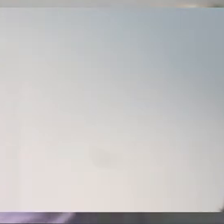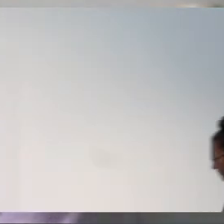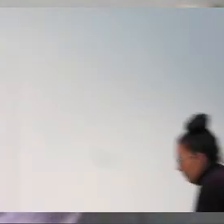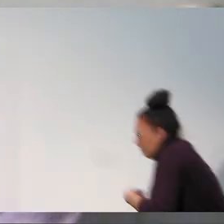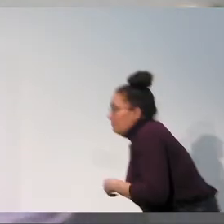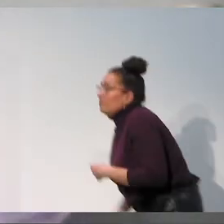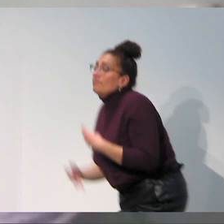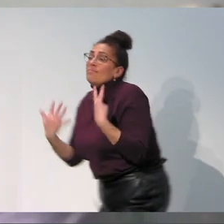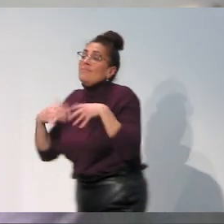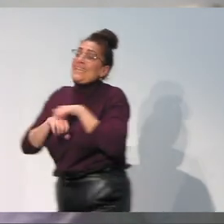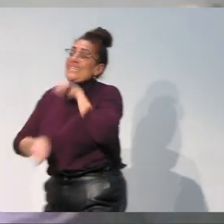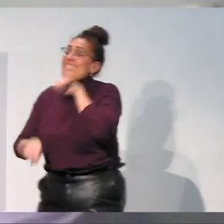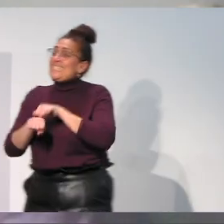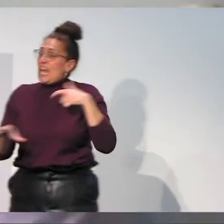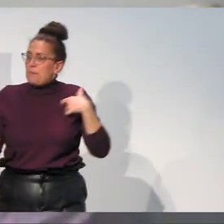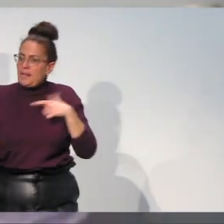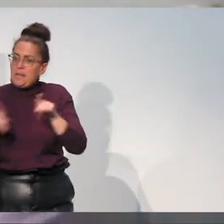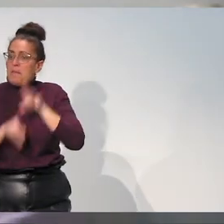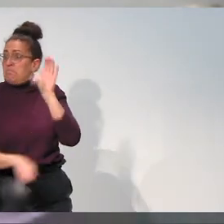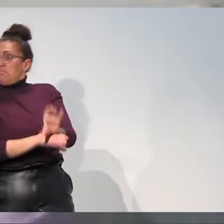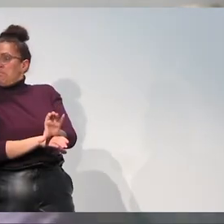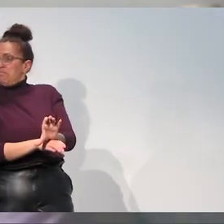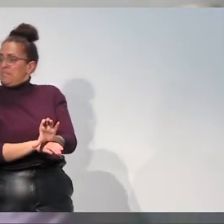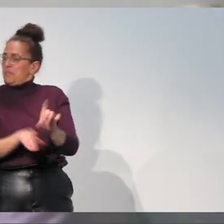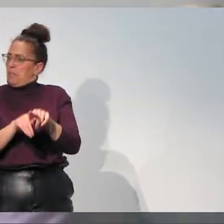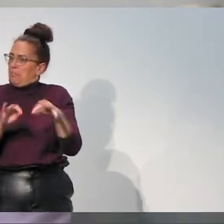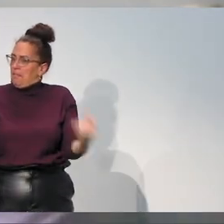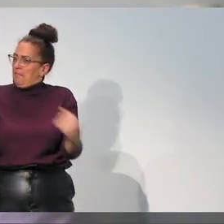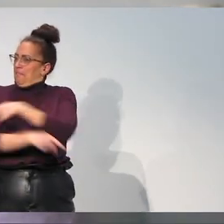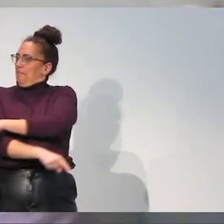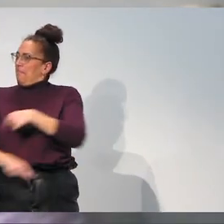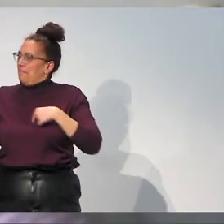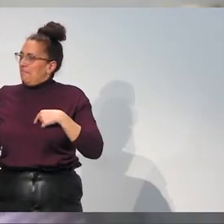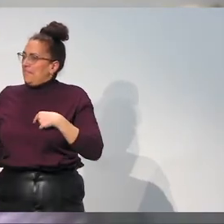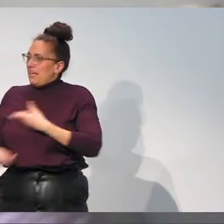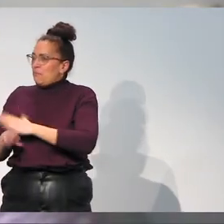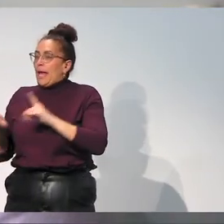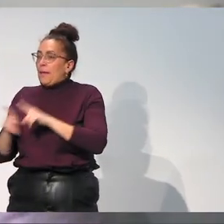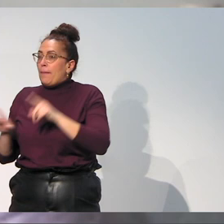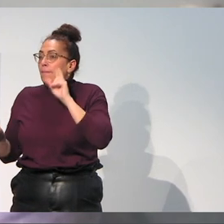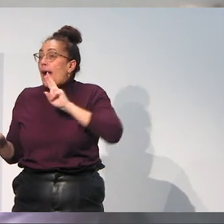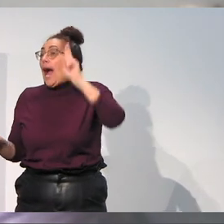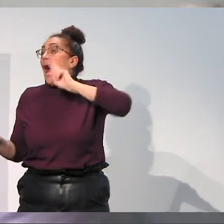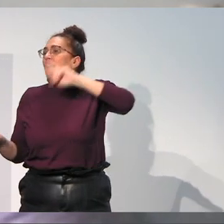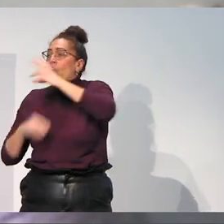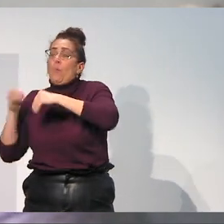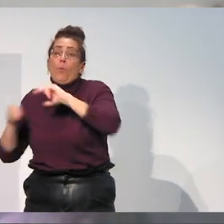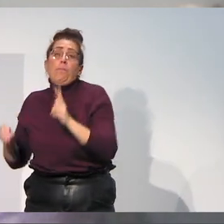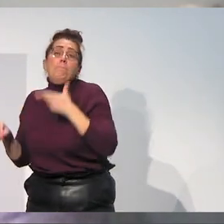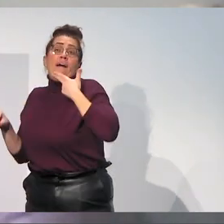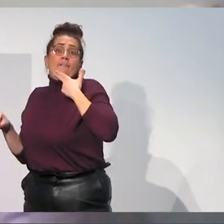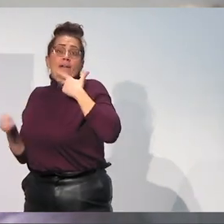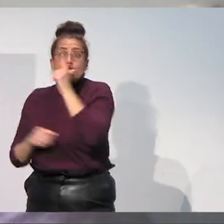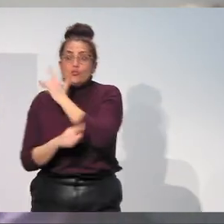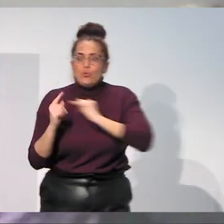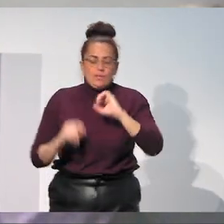Je trouve ça super beau. Et d'un autre côté, paradoxalement, comme tu dis, non, dans cette... il y a l'idée aussi des utopies et de la conscience sociale. Oui. C'est-à-dire que d'un